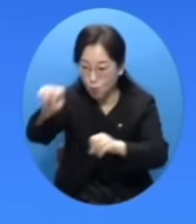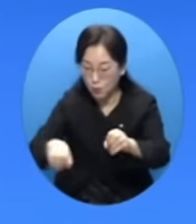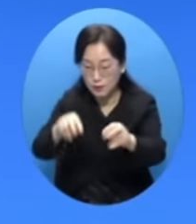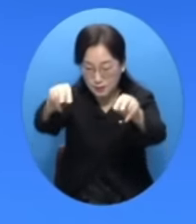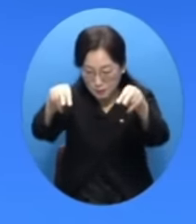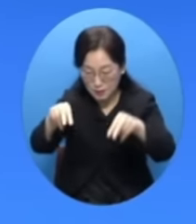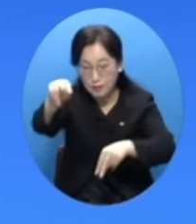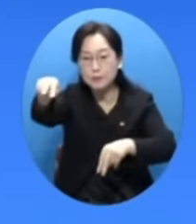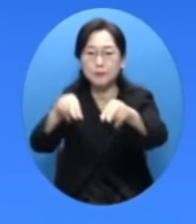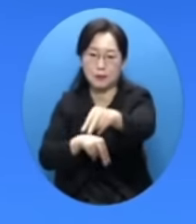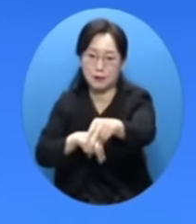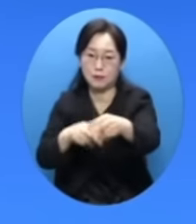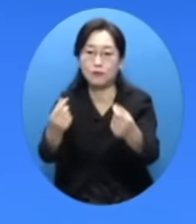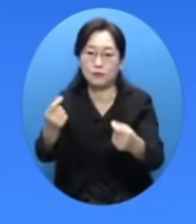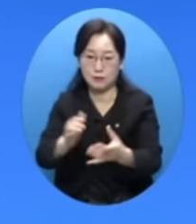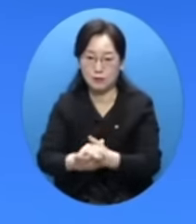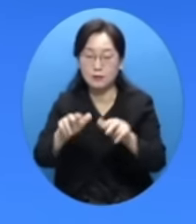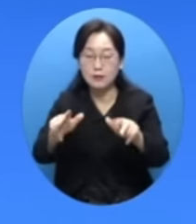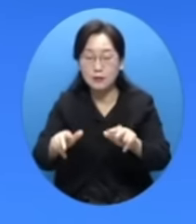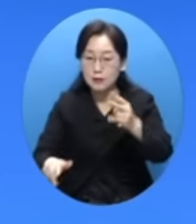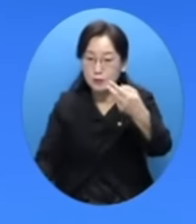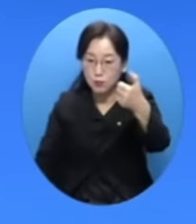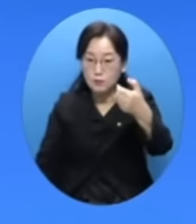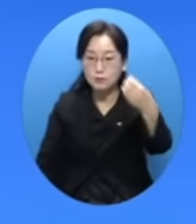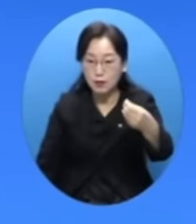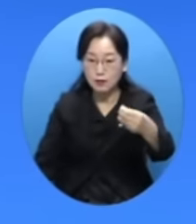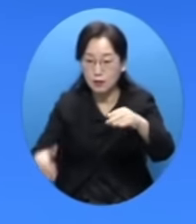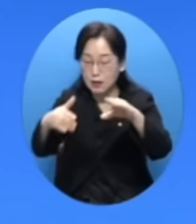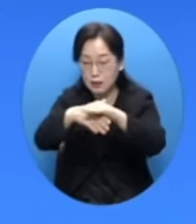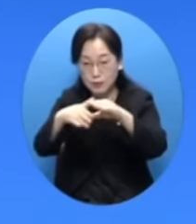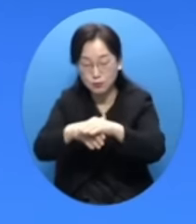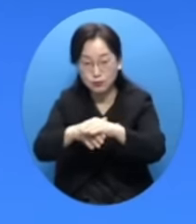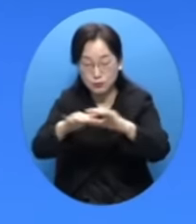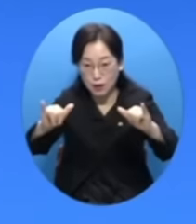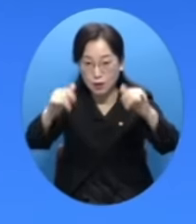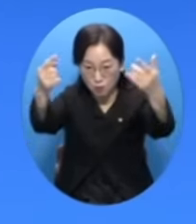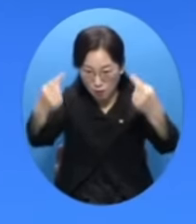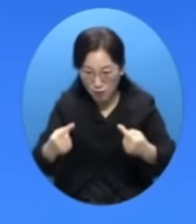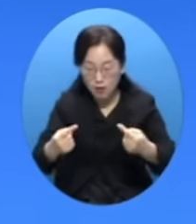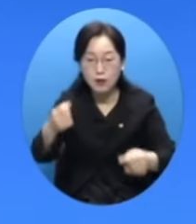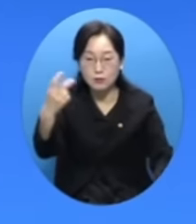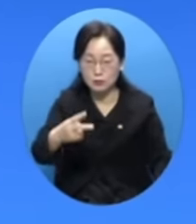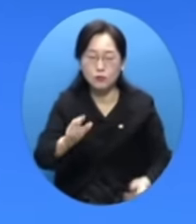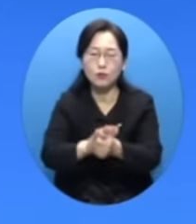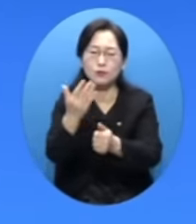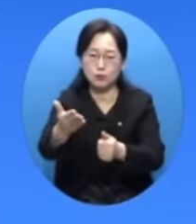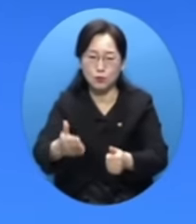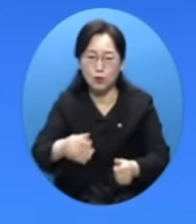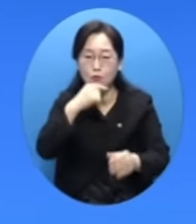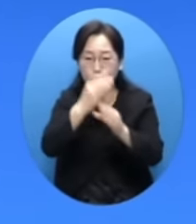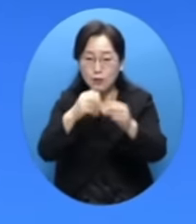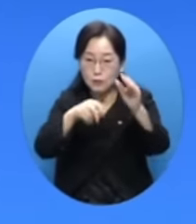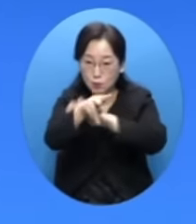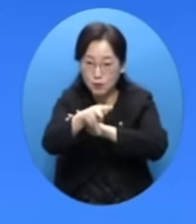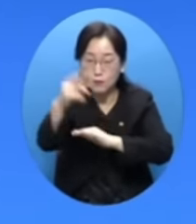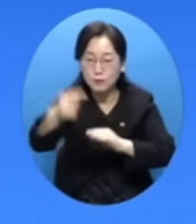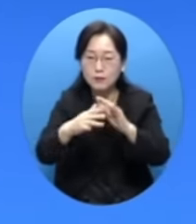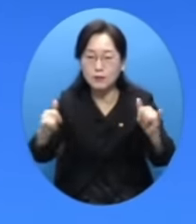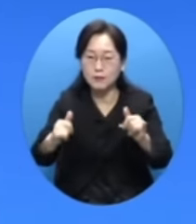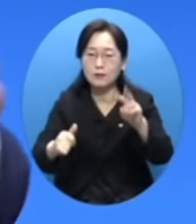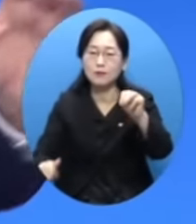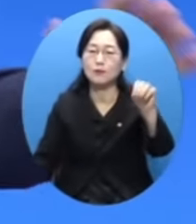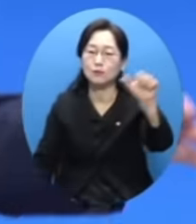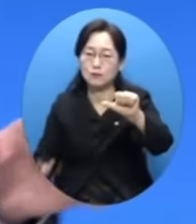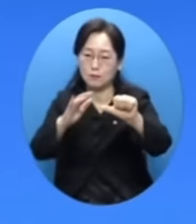것입니다. 이 땅에 찾아온 250만을 품어야 됩니다. 3만 5천 탈북자들을 품어야 됩니다. 또 중국에서